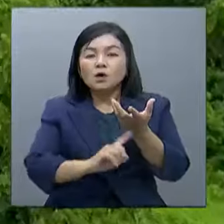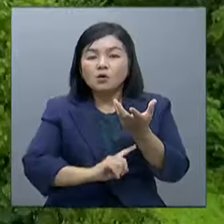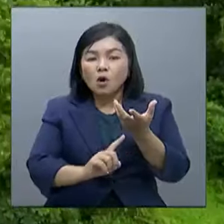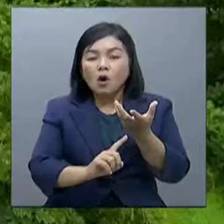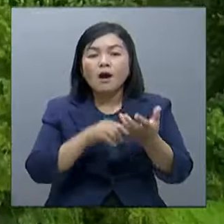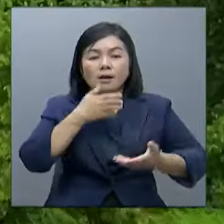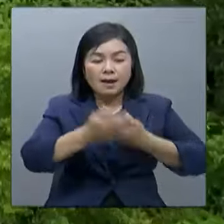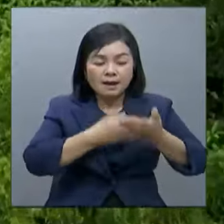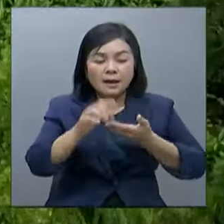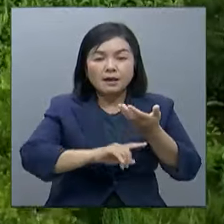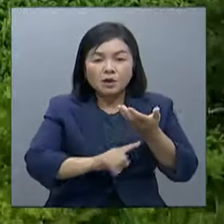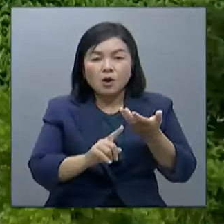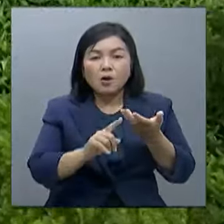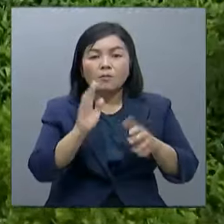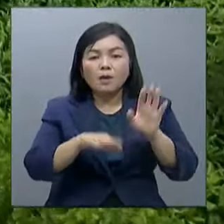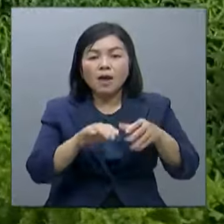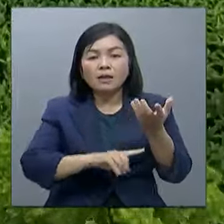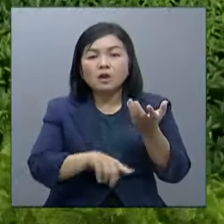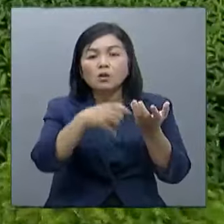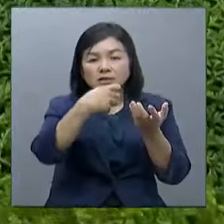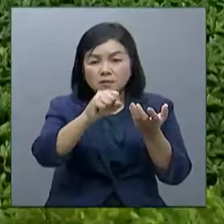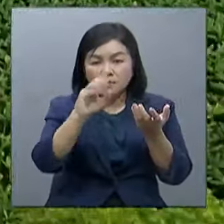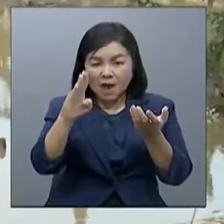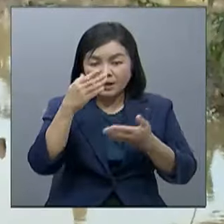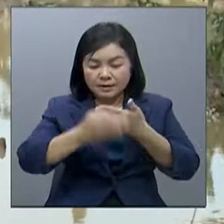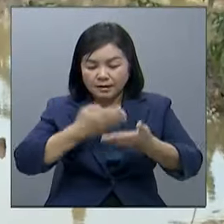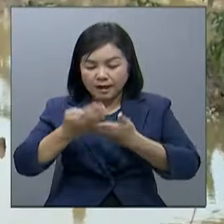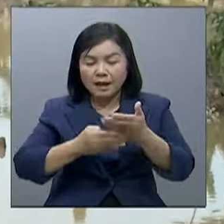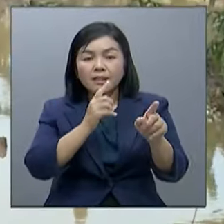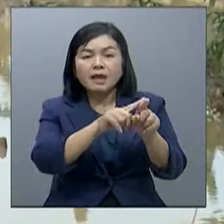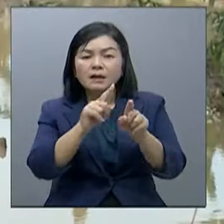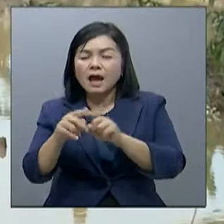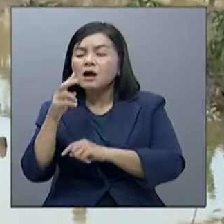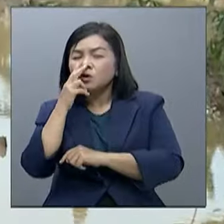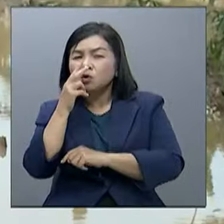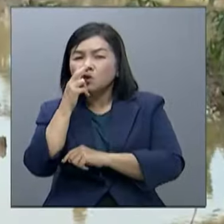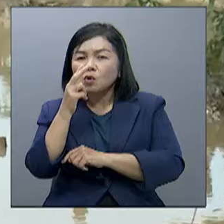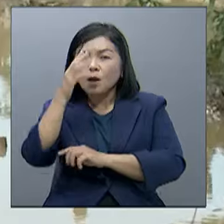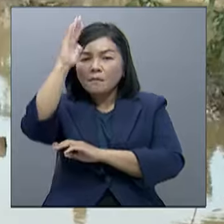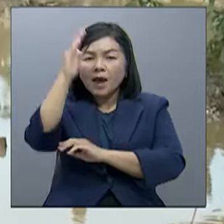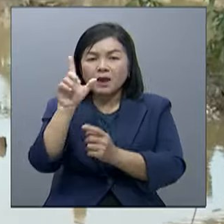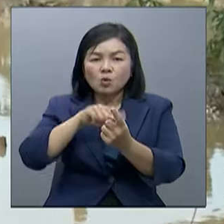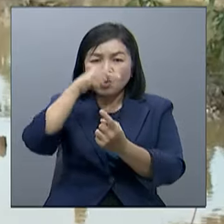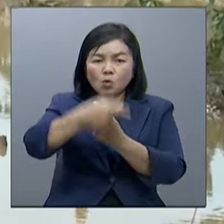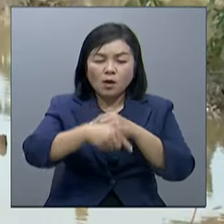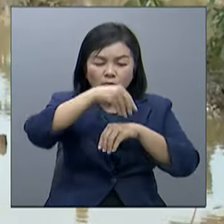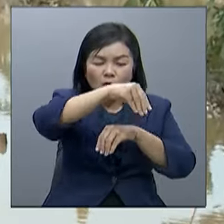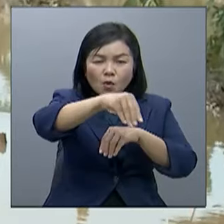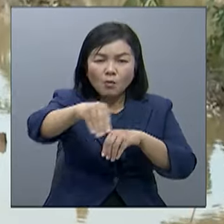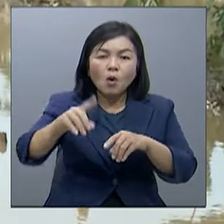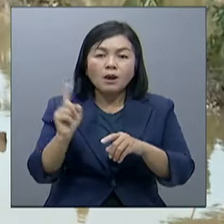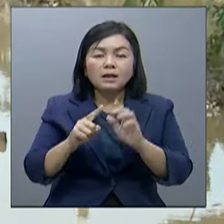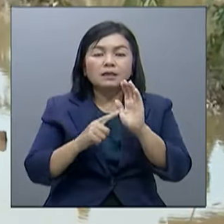หน้าสวนจะอยู่ที่กิโลกรัมละ 10บาทครับคุณผู้ชมครับหลายคนเนี่ยอาจจะมองว่าเกษตรกรที่ปลูกกล้วยตานีขายในจังหวัด